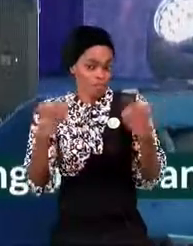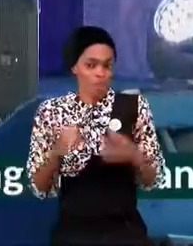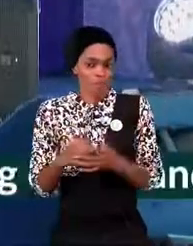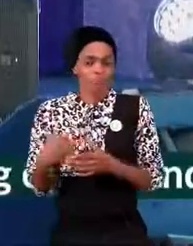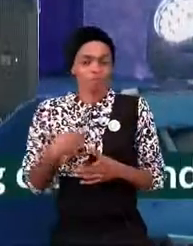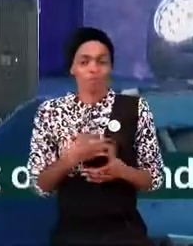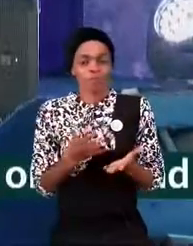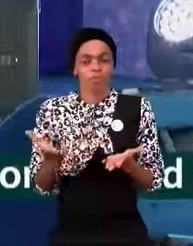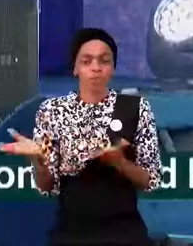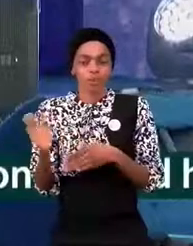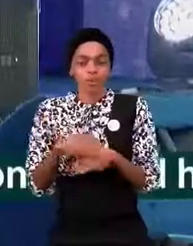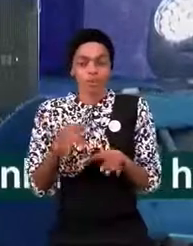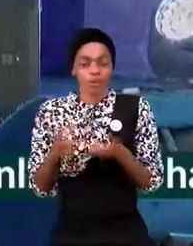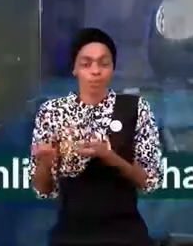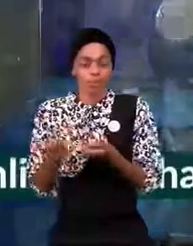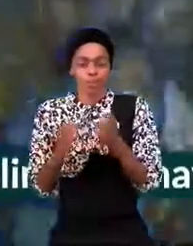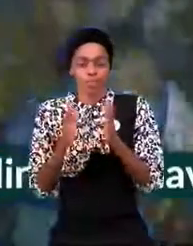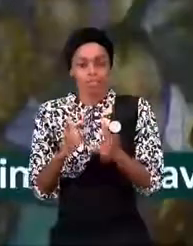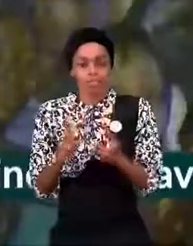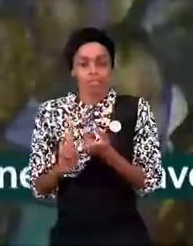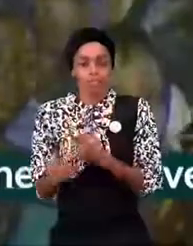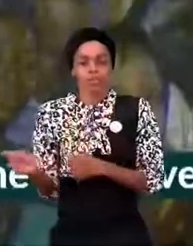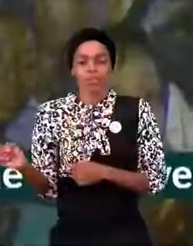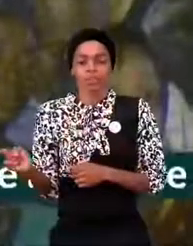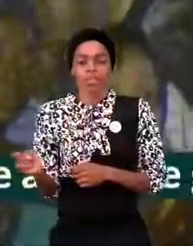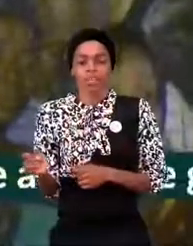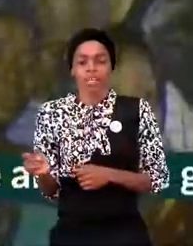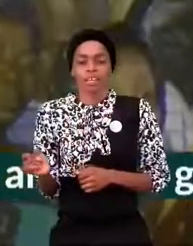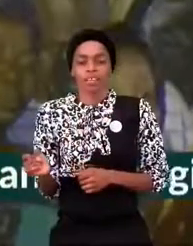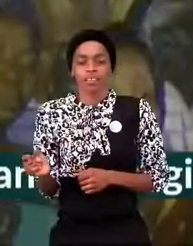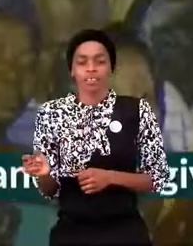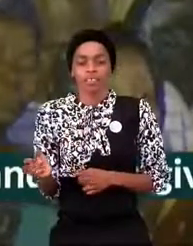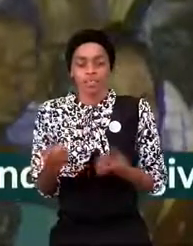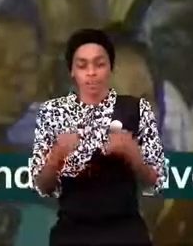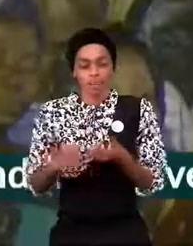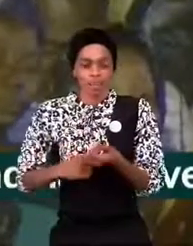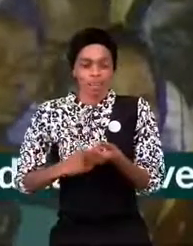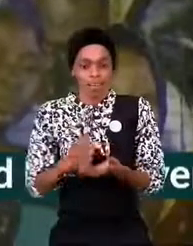va nous aider dans ces sessions de conseil.